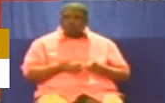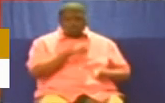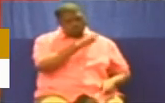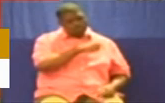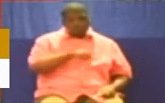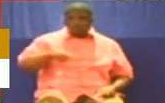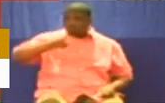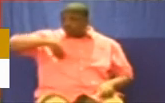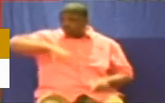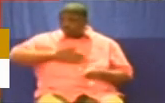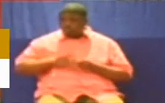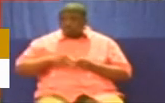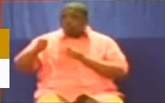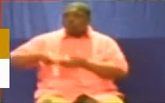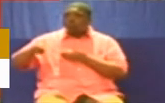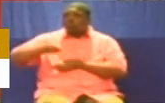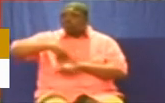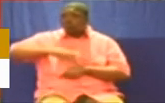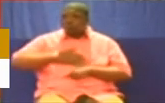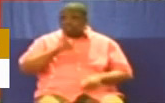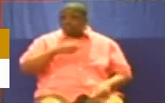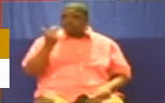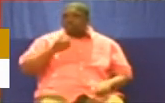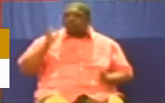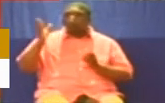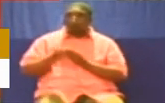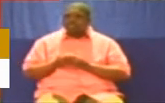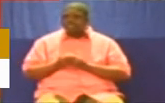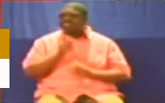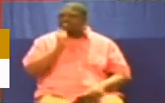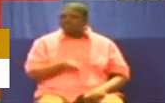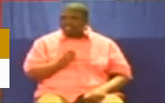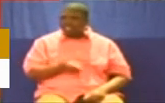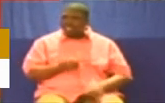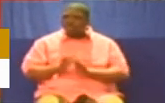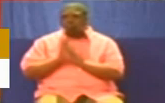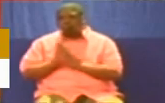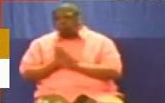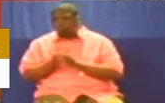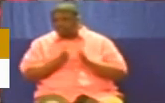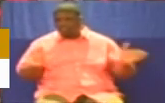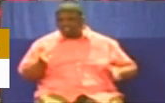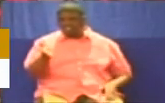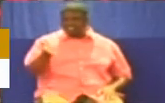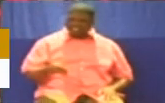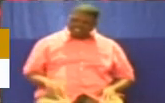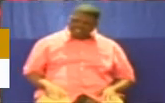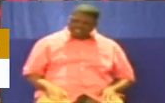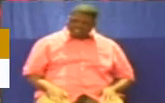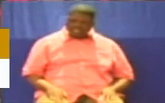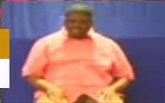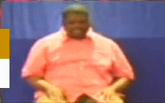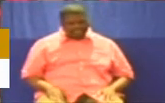wetu, kwa wakulima wote na Watanzania kwa ujumla. Mheshimiwa Spika, nakushukuru sana kwa nafasi. Asante sana Mheshimiwa